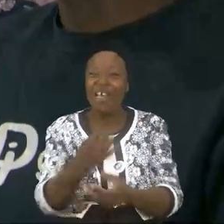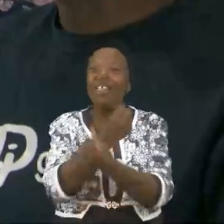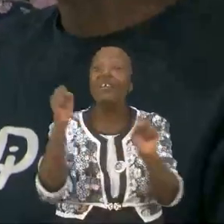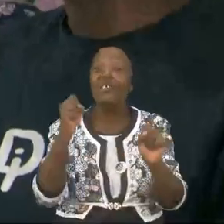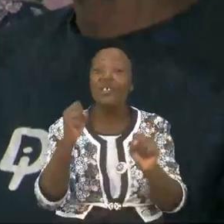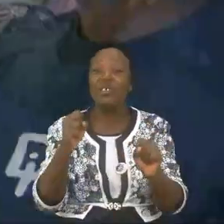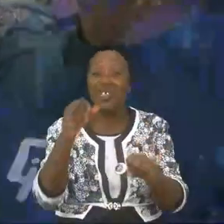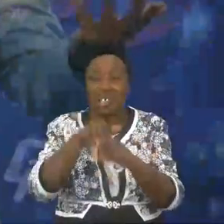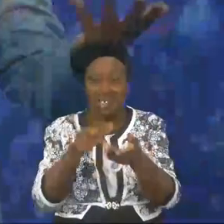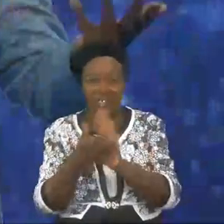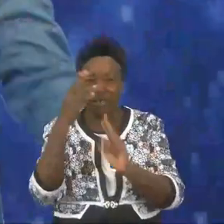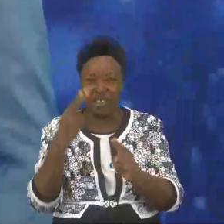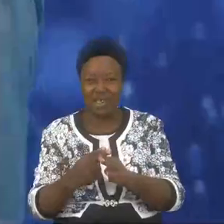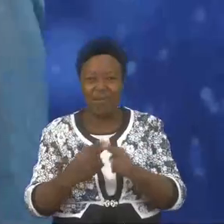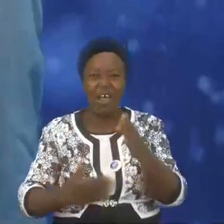Salut.